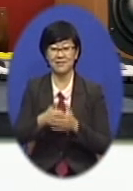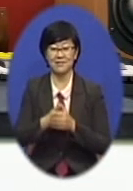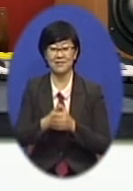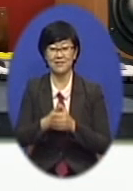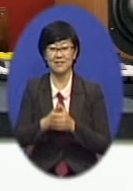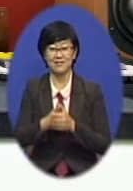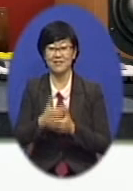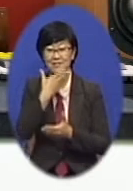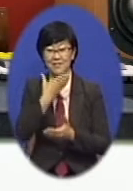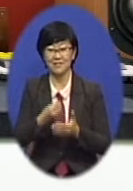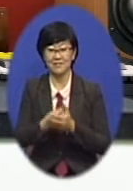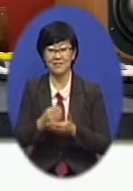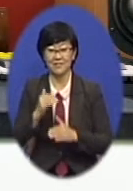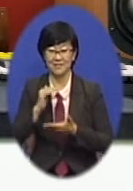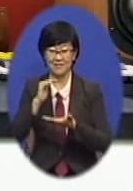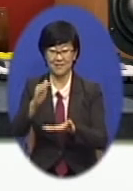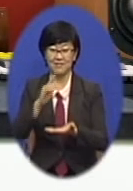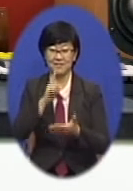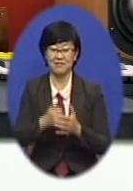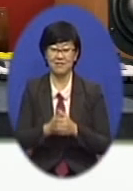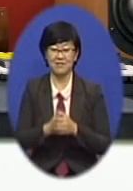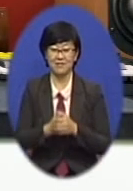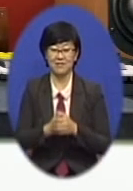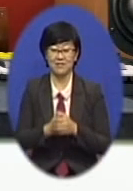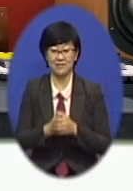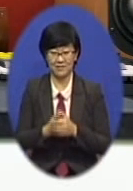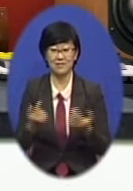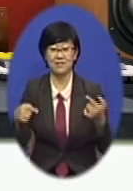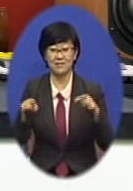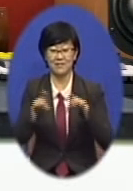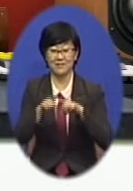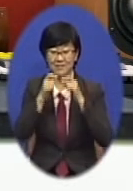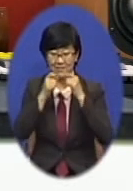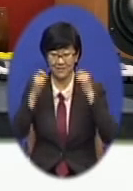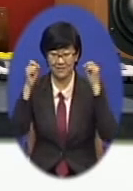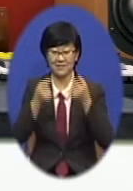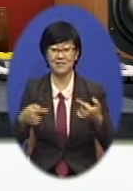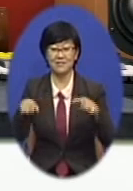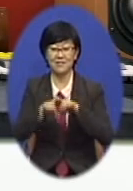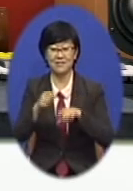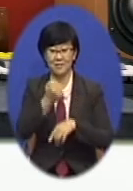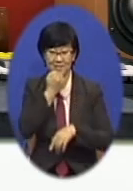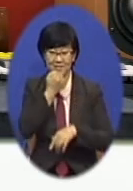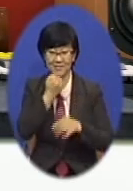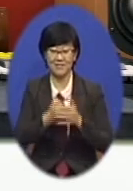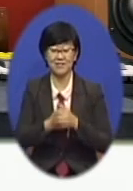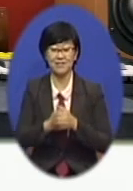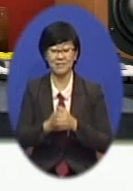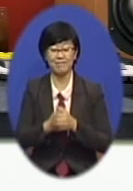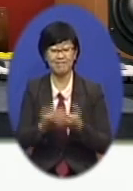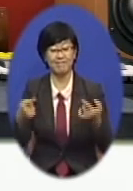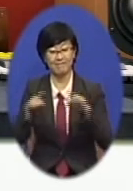이 행복을 전달하는 겁니다. 그렇습니다. 함께 미소 짓고 함께 웃으면서 네.